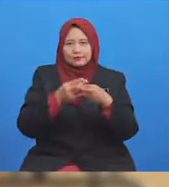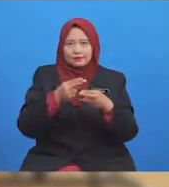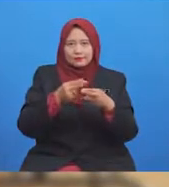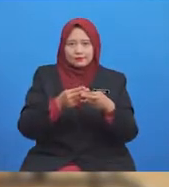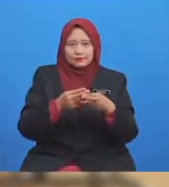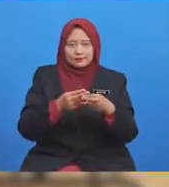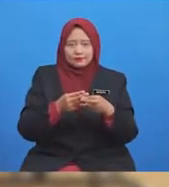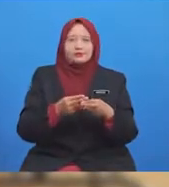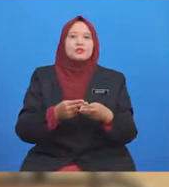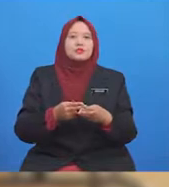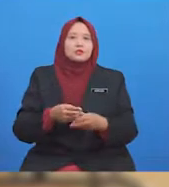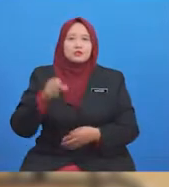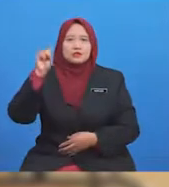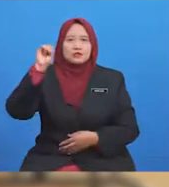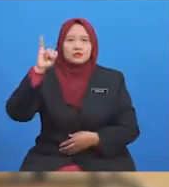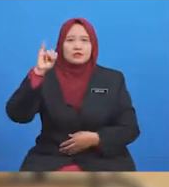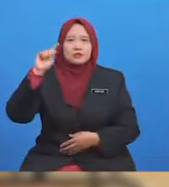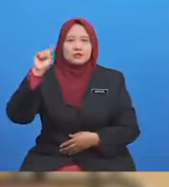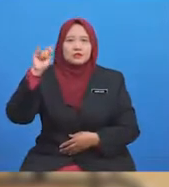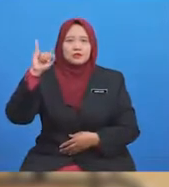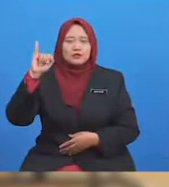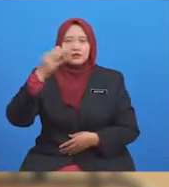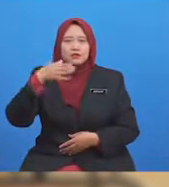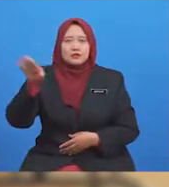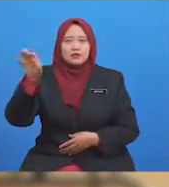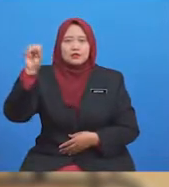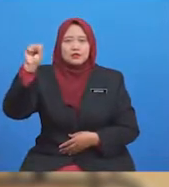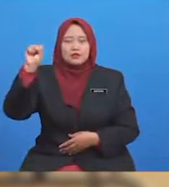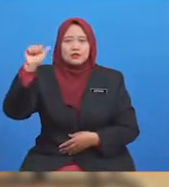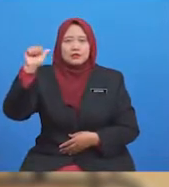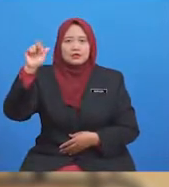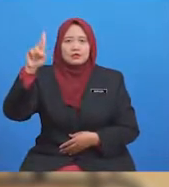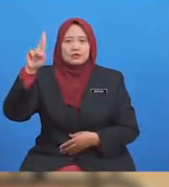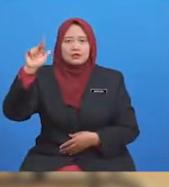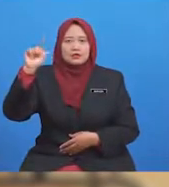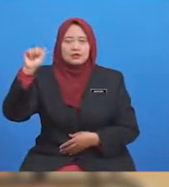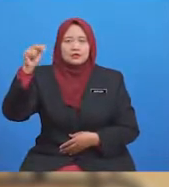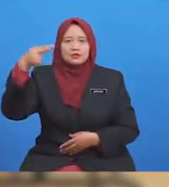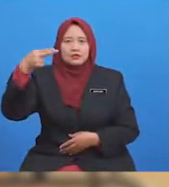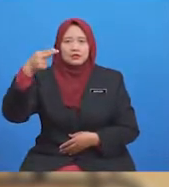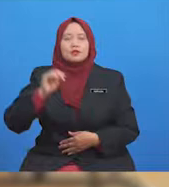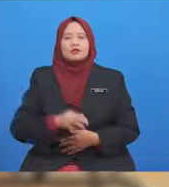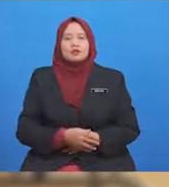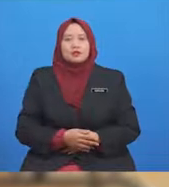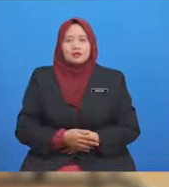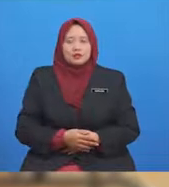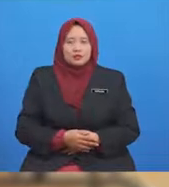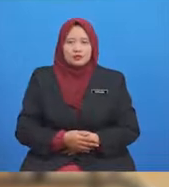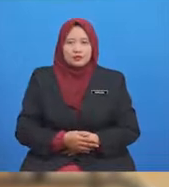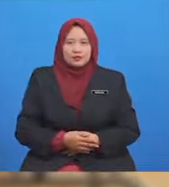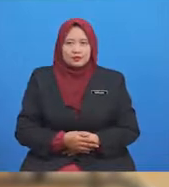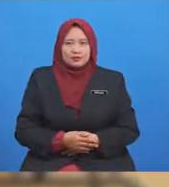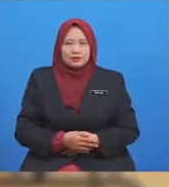Siti Sarah binti Muhammad Rafli. Cikgu merupakan guru matematik tingkatan